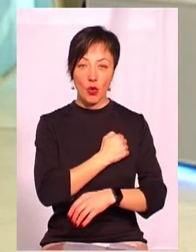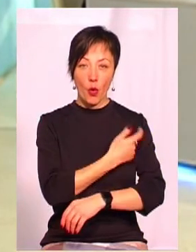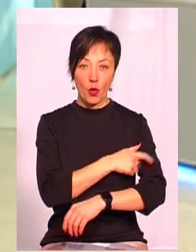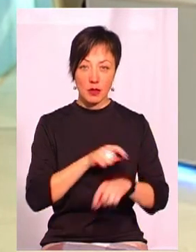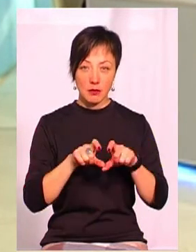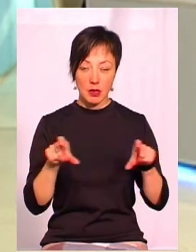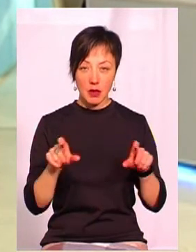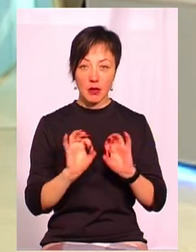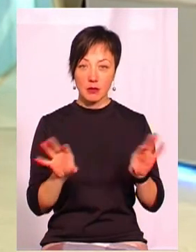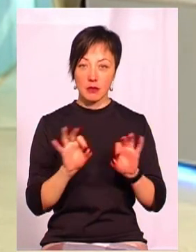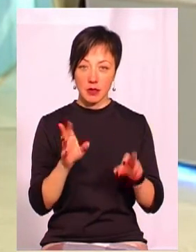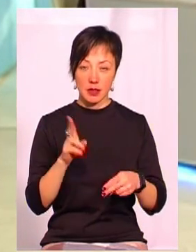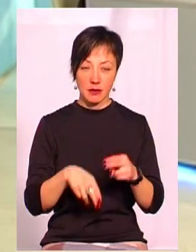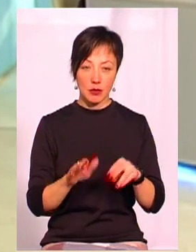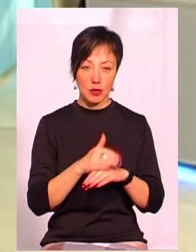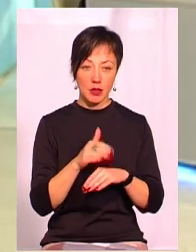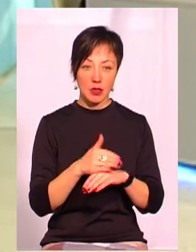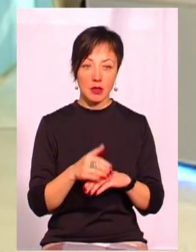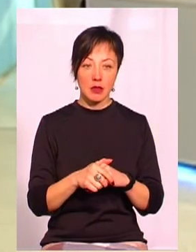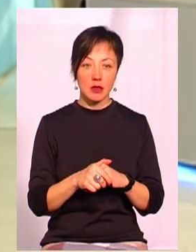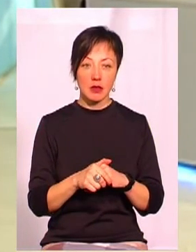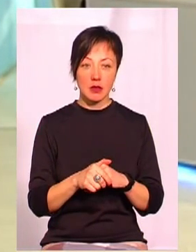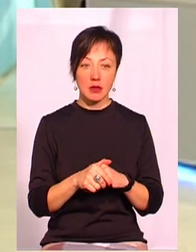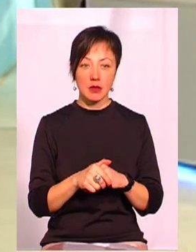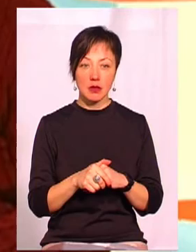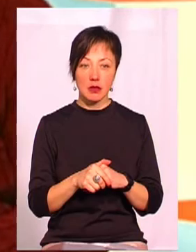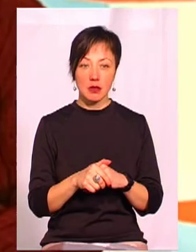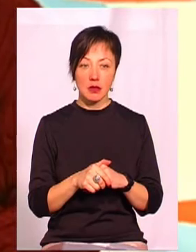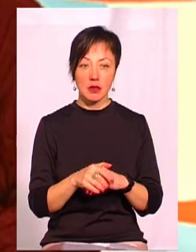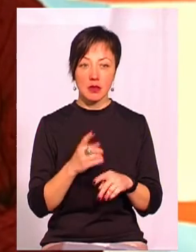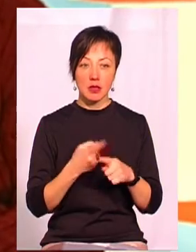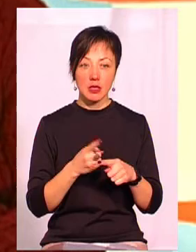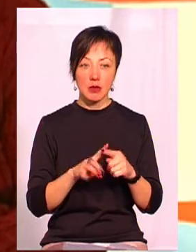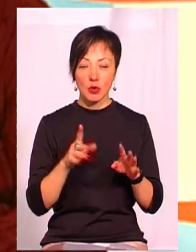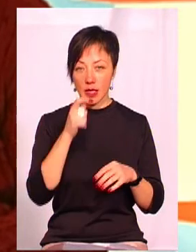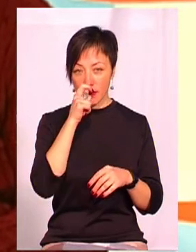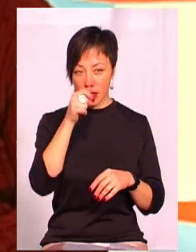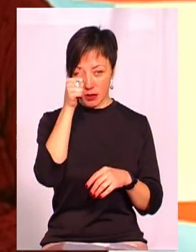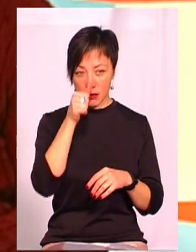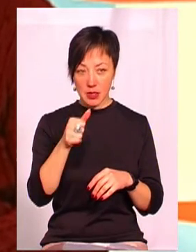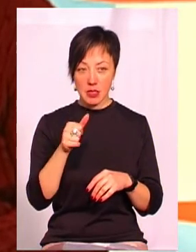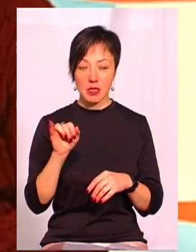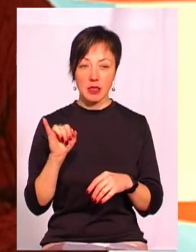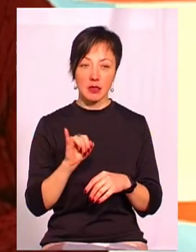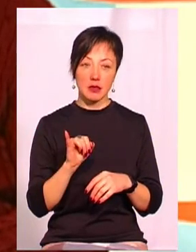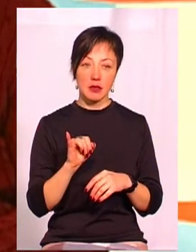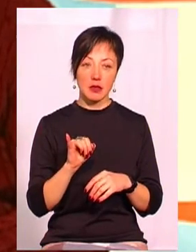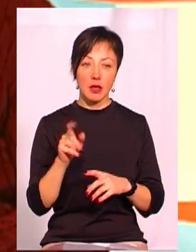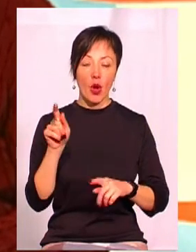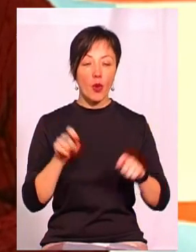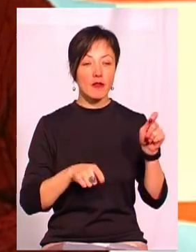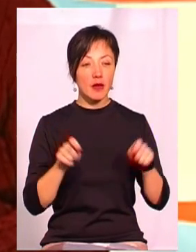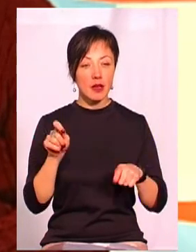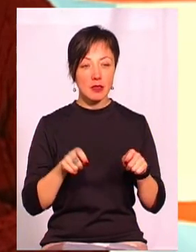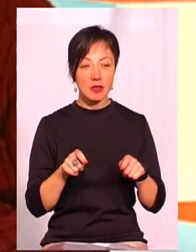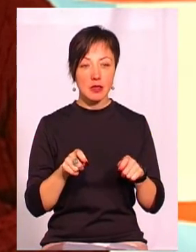госпіталю. Так. Прононсуйте на завершення, будь ласка. Скоріш за все, це буде все ж таки квітень місяць і